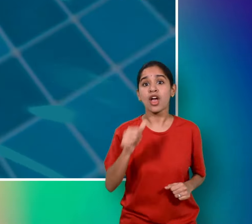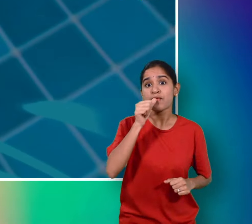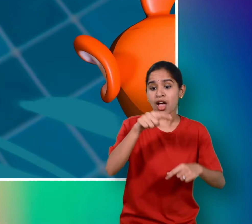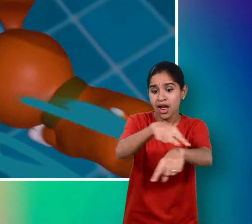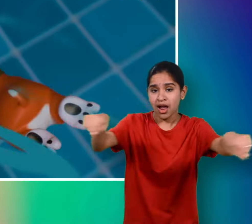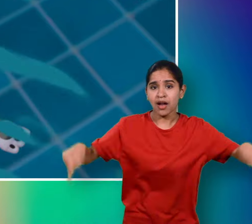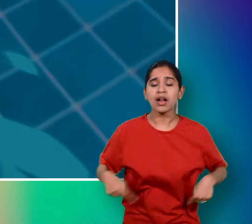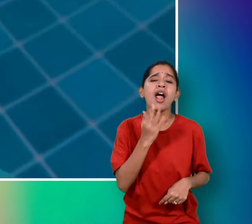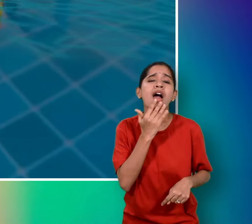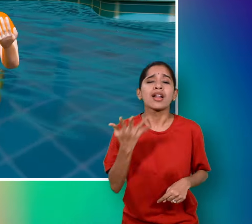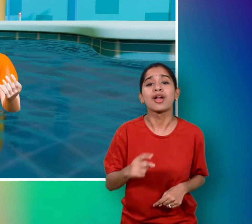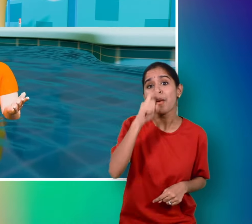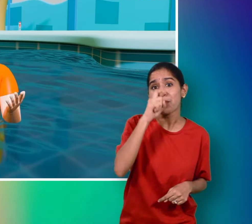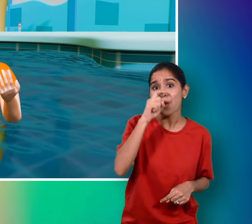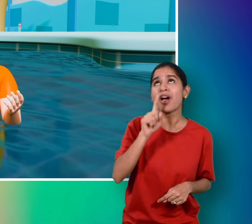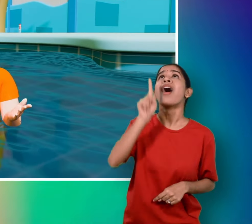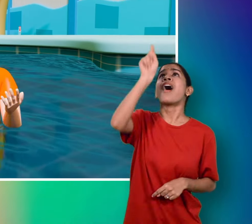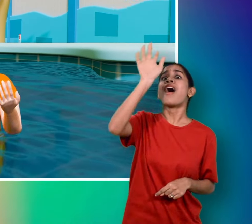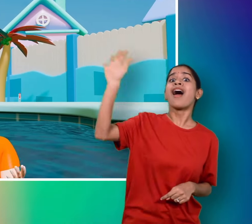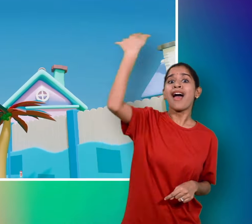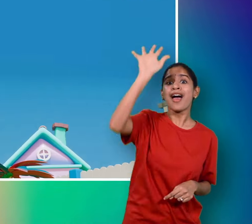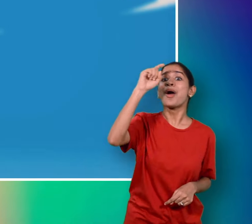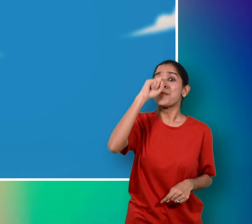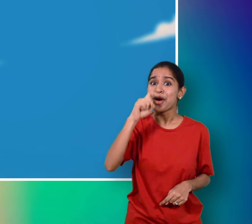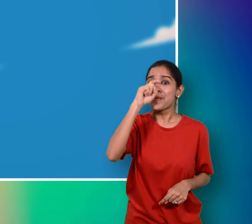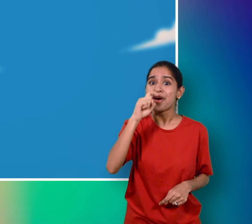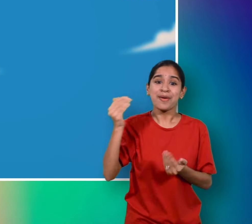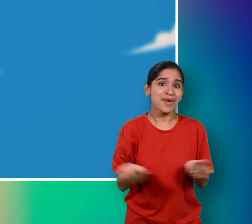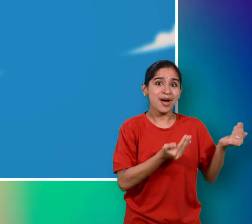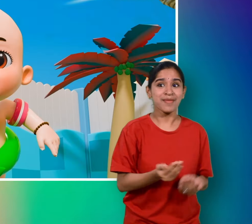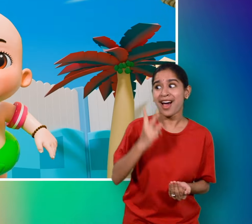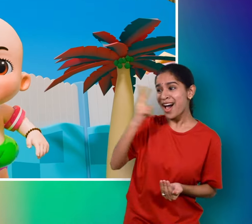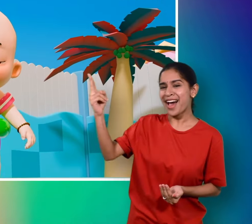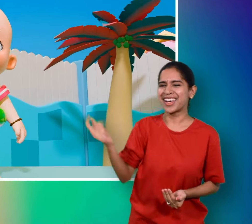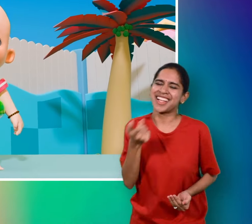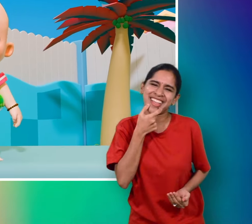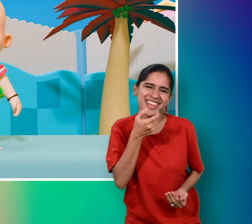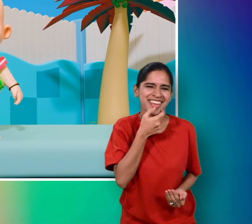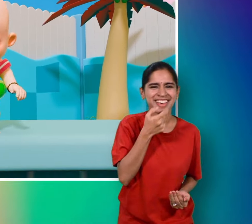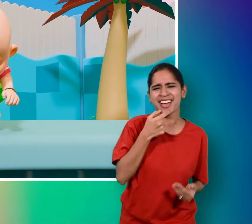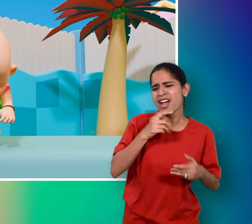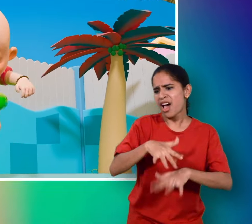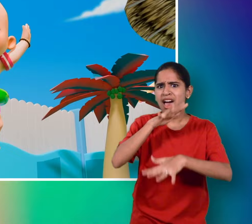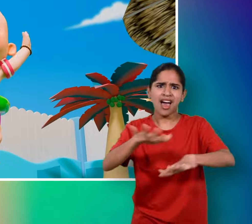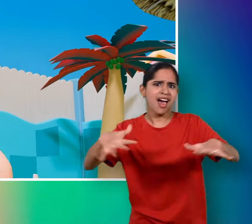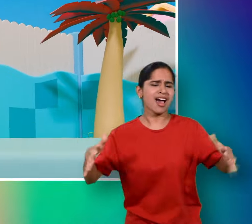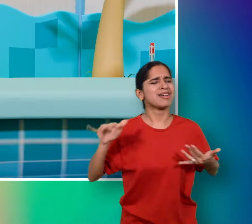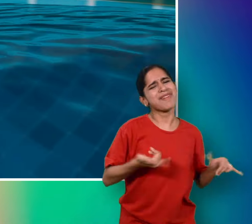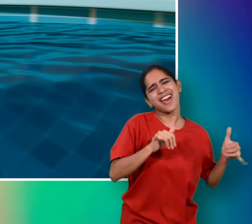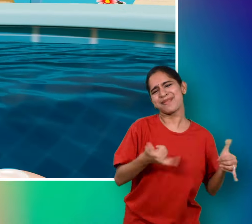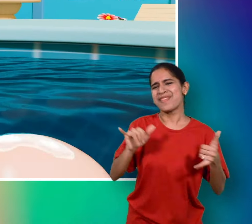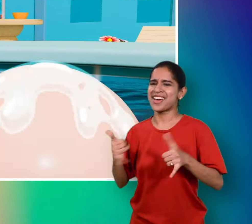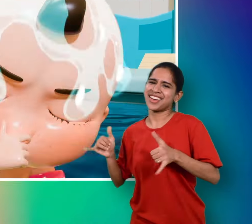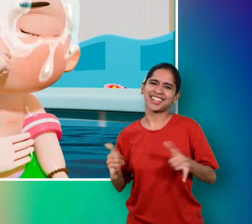जाएगा स्विमिंग पूल है नीला नीला आसमान भी ऊपर नीला बेबी देखो हंसता है पानी में